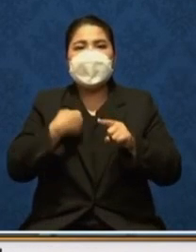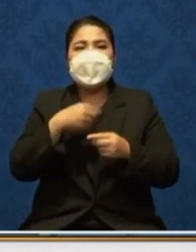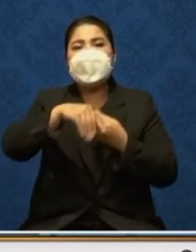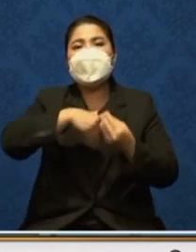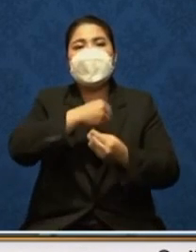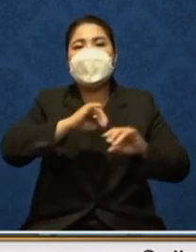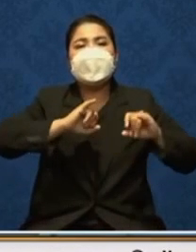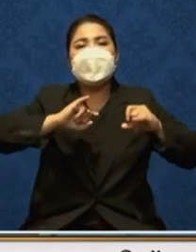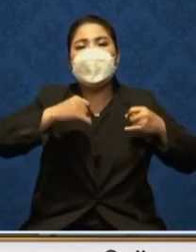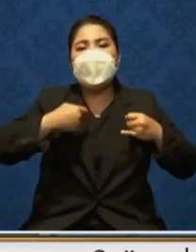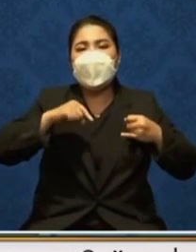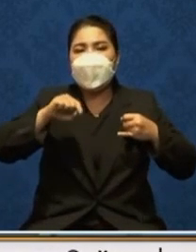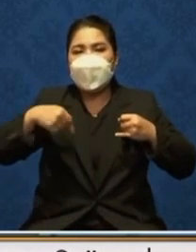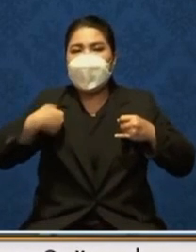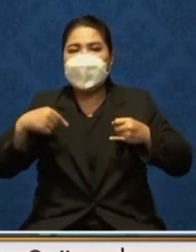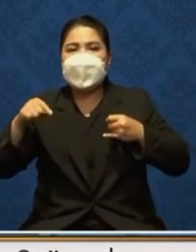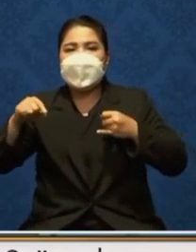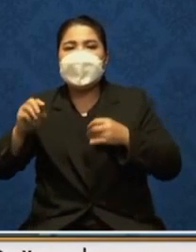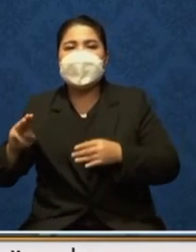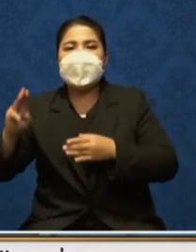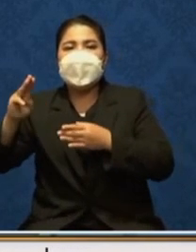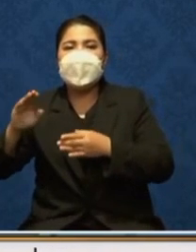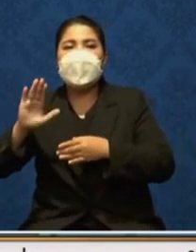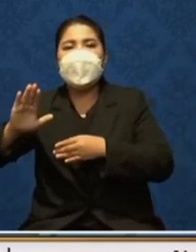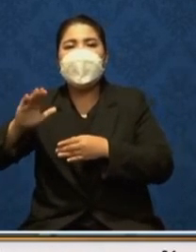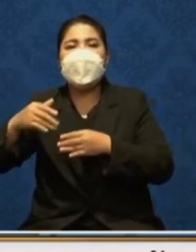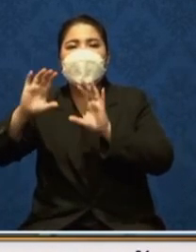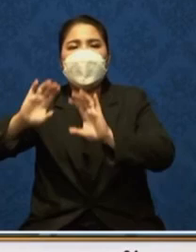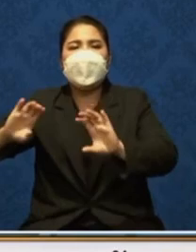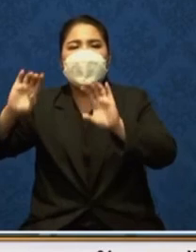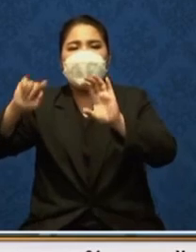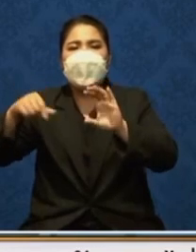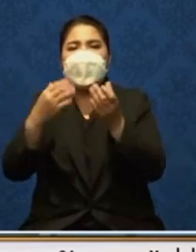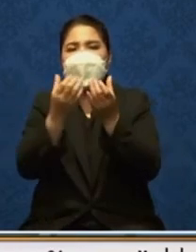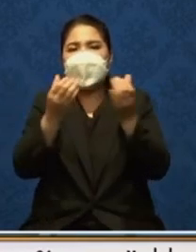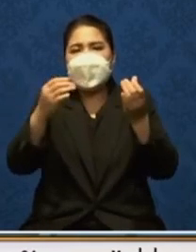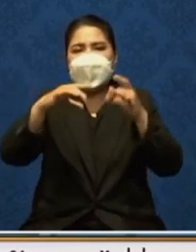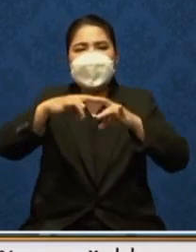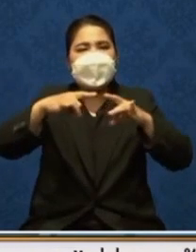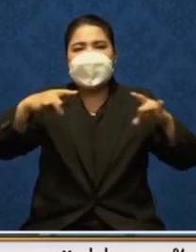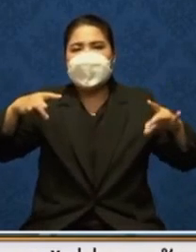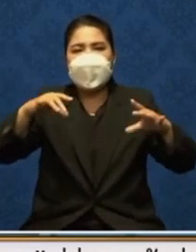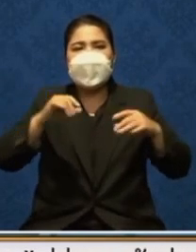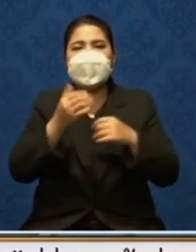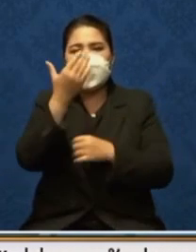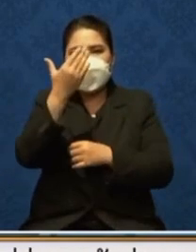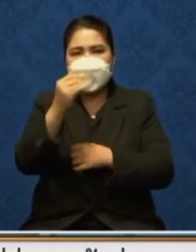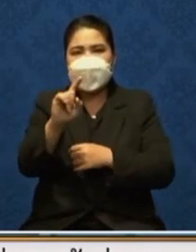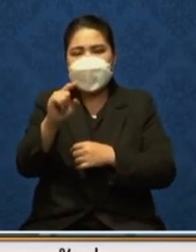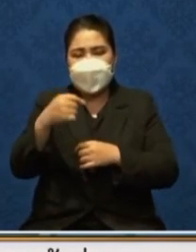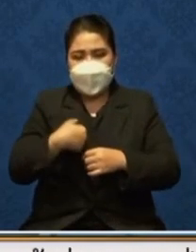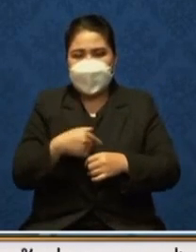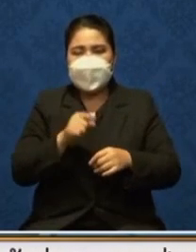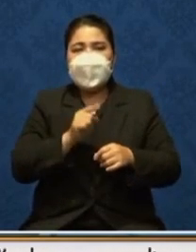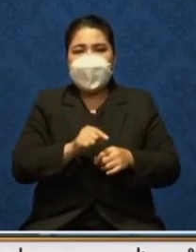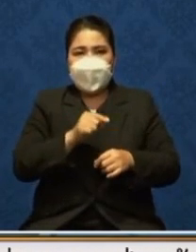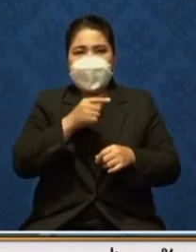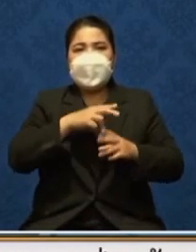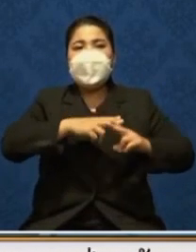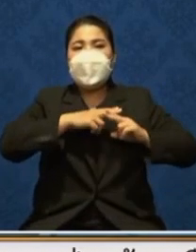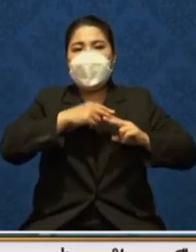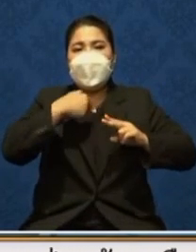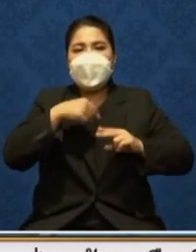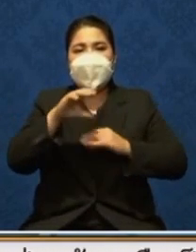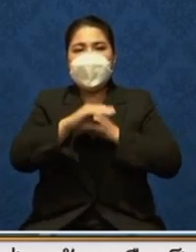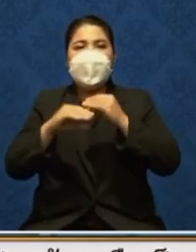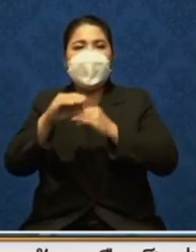เข้ามาเป็นคู่สัญญณกบรัฐซี่เปการใช้อมนาจขัดต่อบดเปัหัดแงรฐธมนูลอีกฎหมายเพื่อให้ตอน seu มีส่วได้รบผลประดีโอจาก